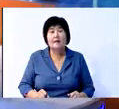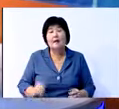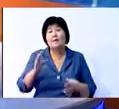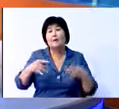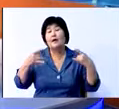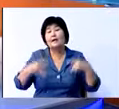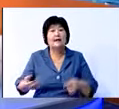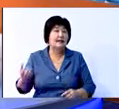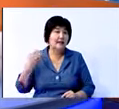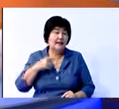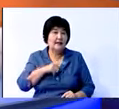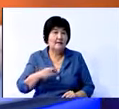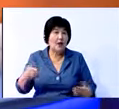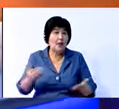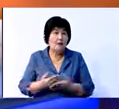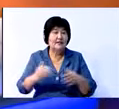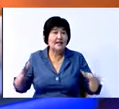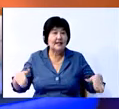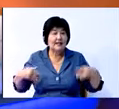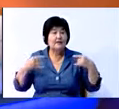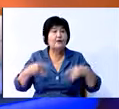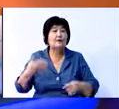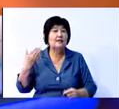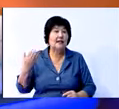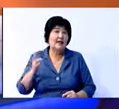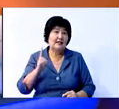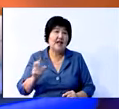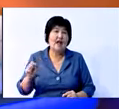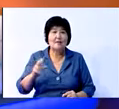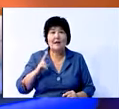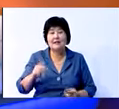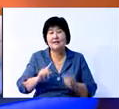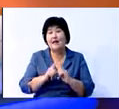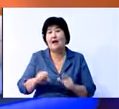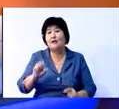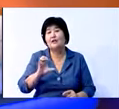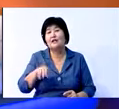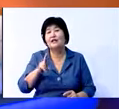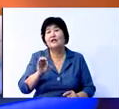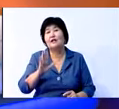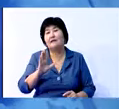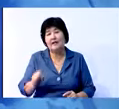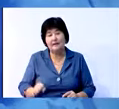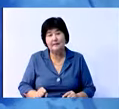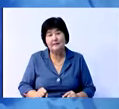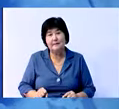В прямом эфире на телеканале «Кызылорда новости». Здравствуйте, в студии с вами я, Кристина Алмазқызы, сурдоперевод Айткуль Садыковой.